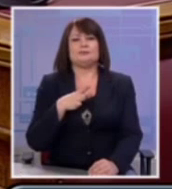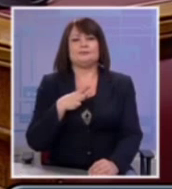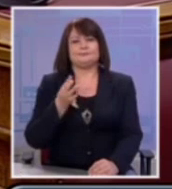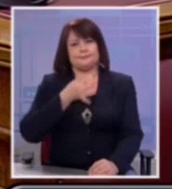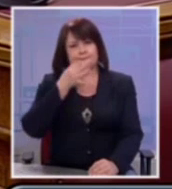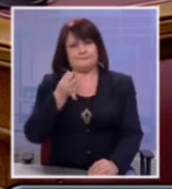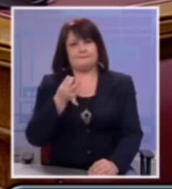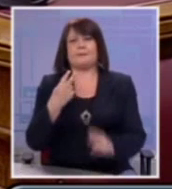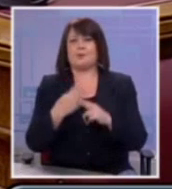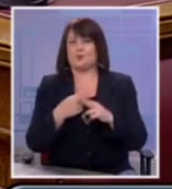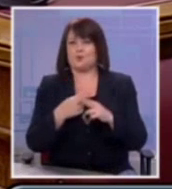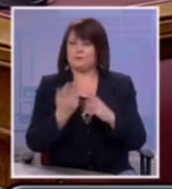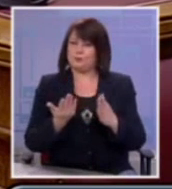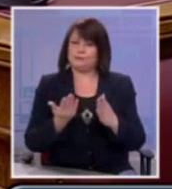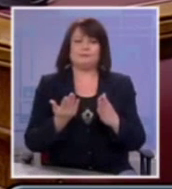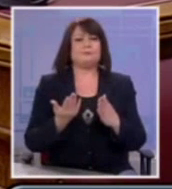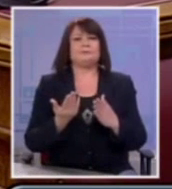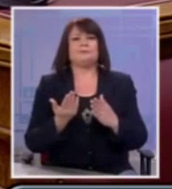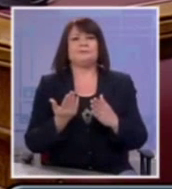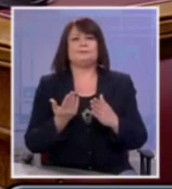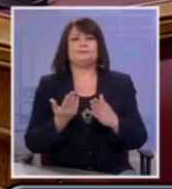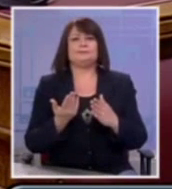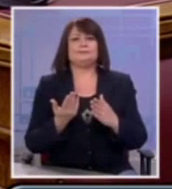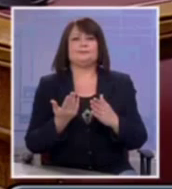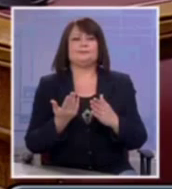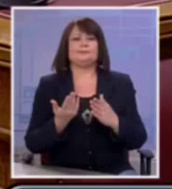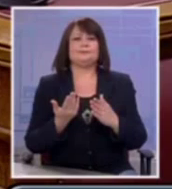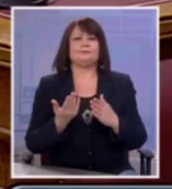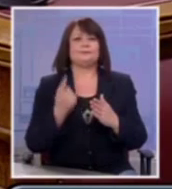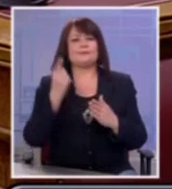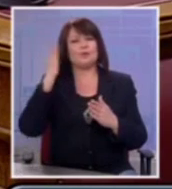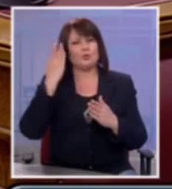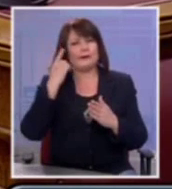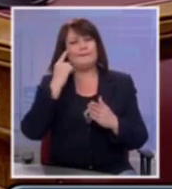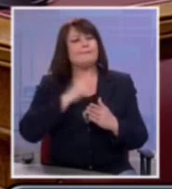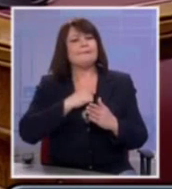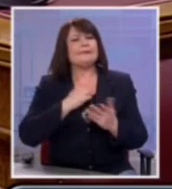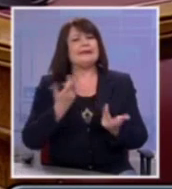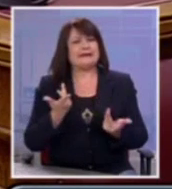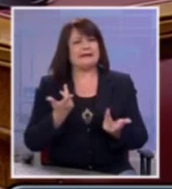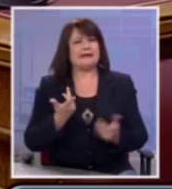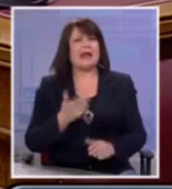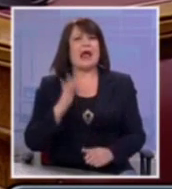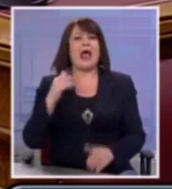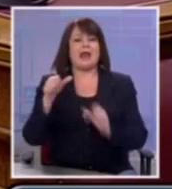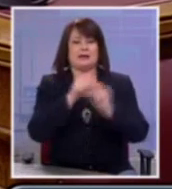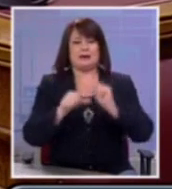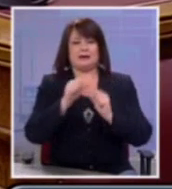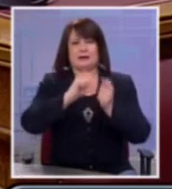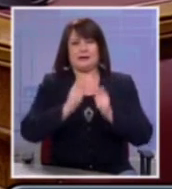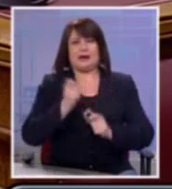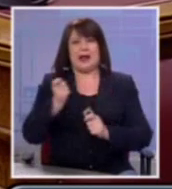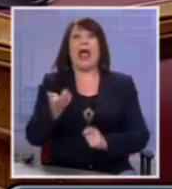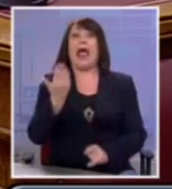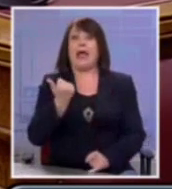να υπογραμμίσω ότι οι εκτιμήσεις τότε ήταν ότι αν δεν γίνει αναδιάρθρωση του χρέους,